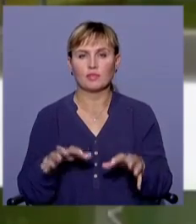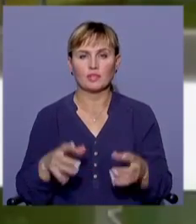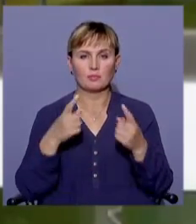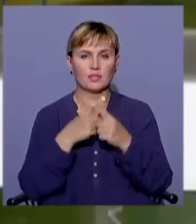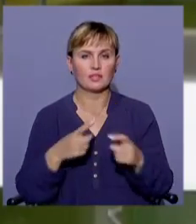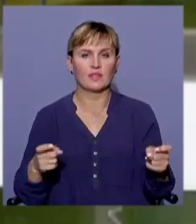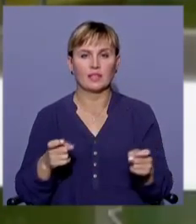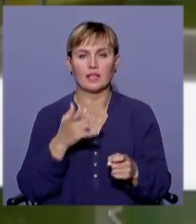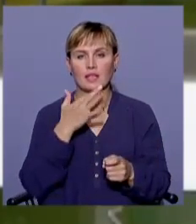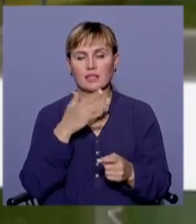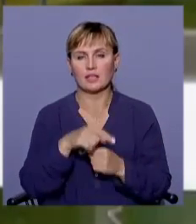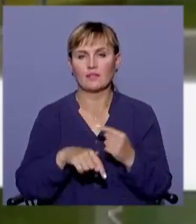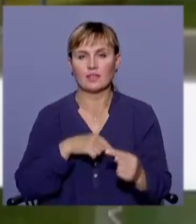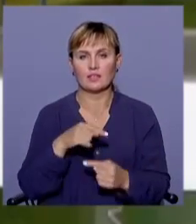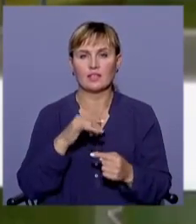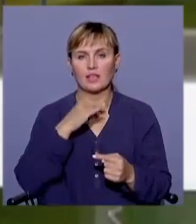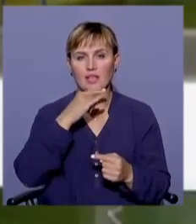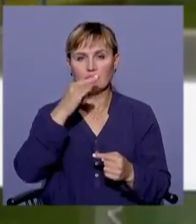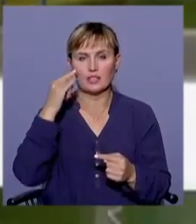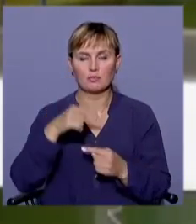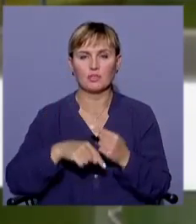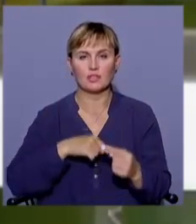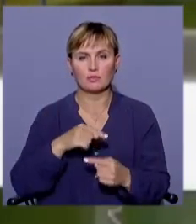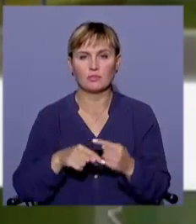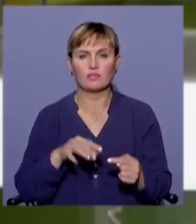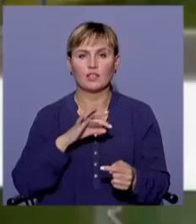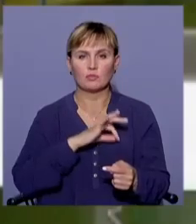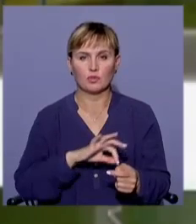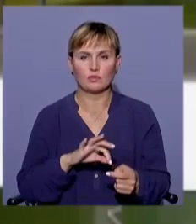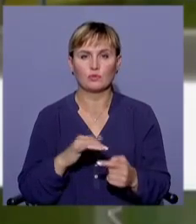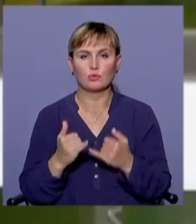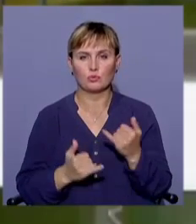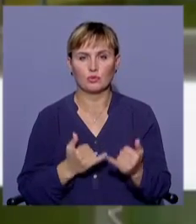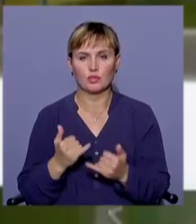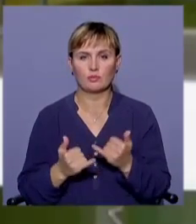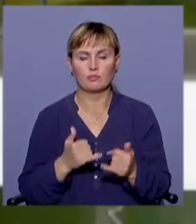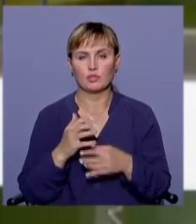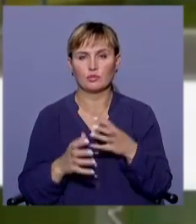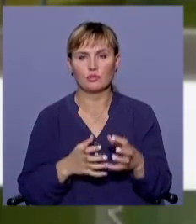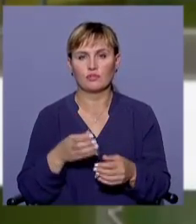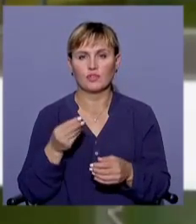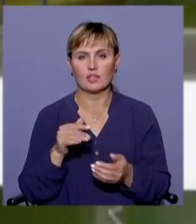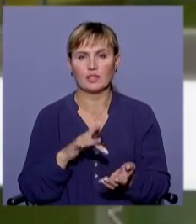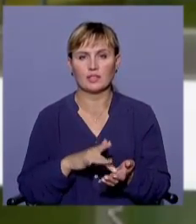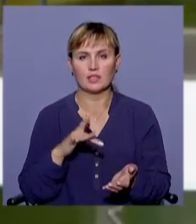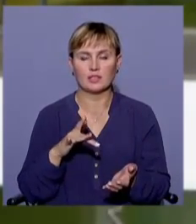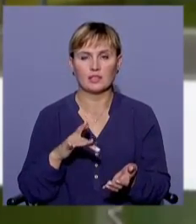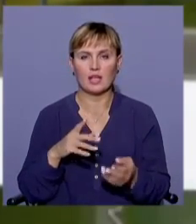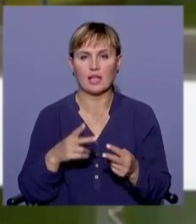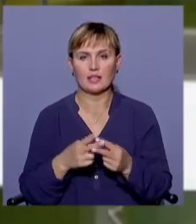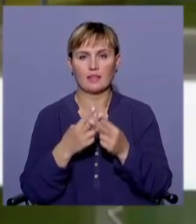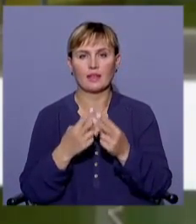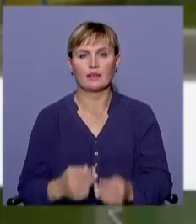призвал иностранных инвесторов и отечественных бизнесменов воспользоваться услугами Международного финансового центра